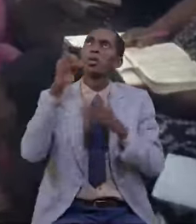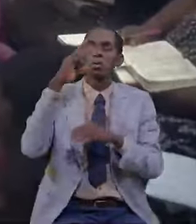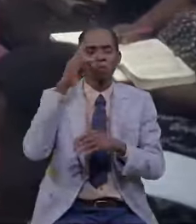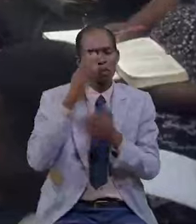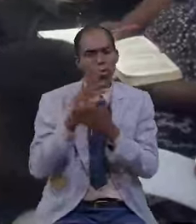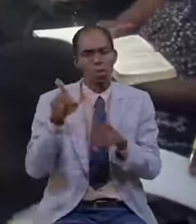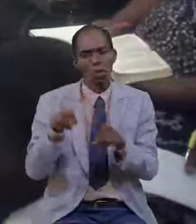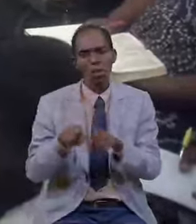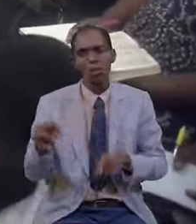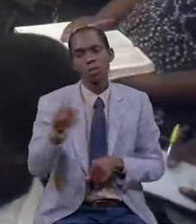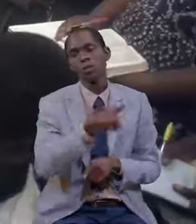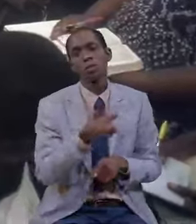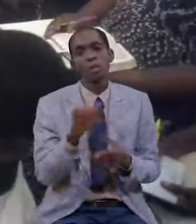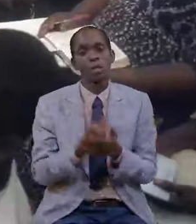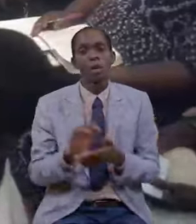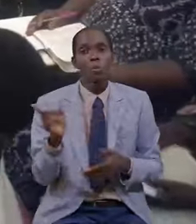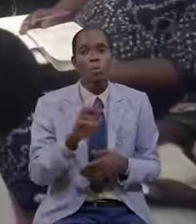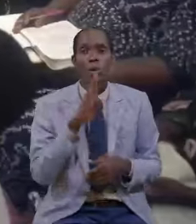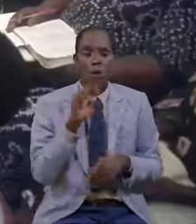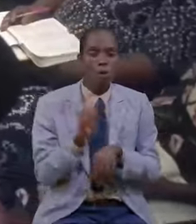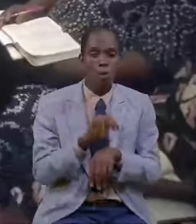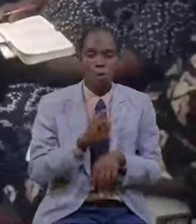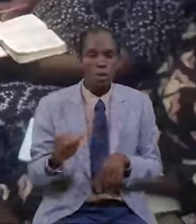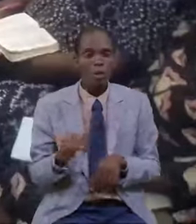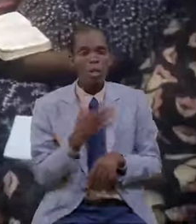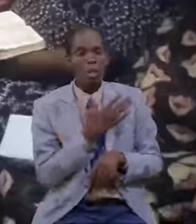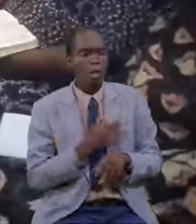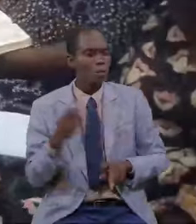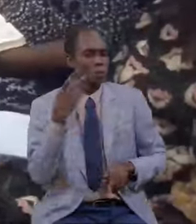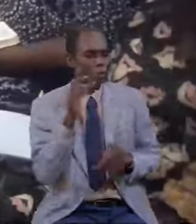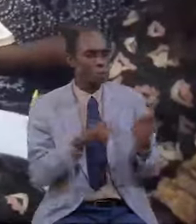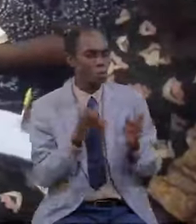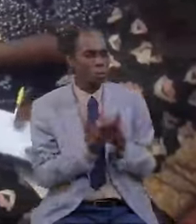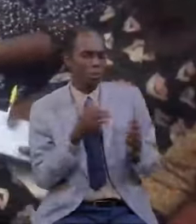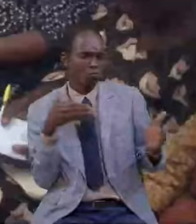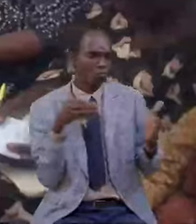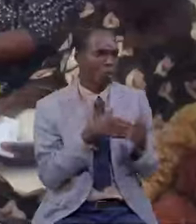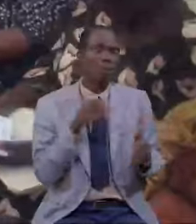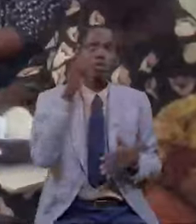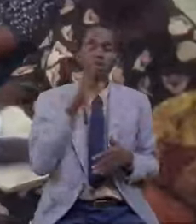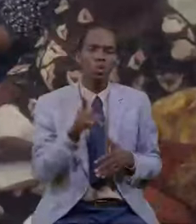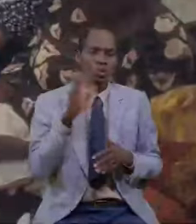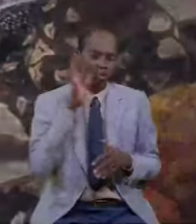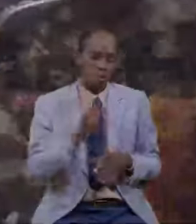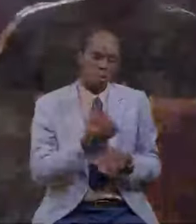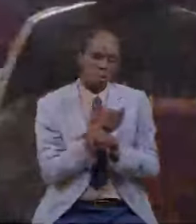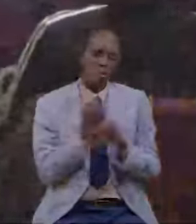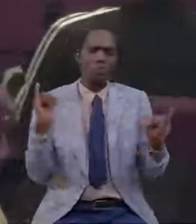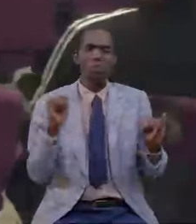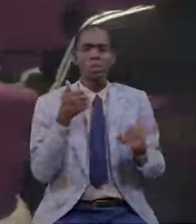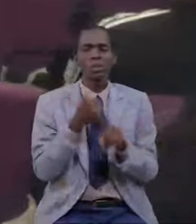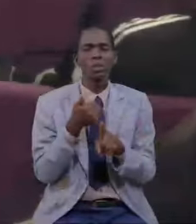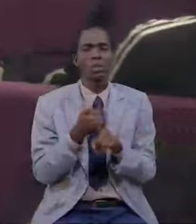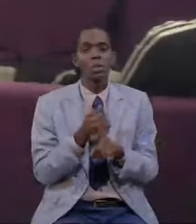travailles, si les gens s'opposent à Dieu, au peuple de Dieu, tu vas te distinguer. Pendant que Jézabel tuait